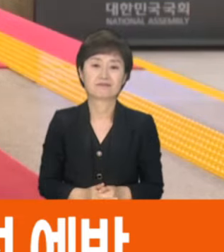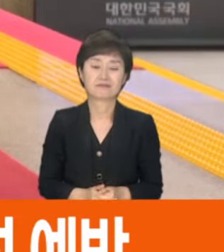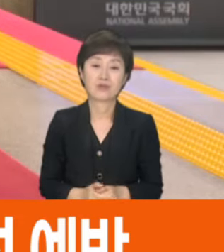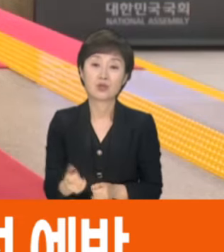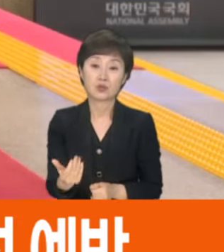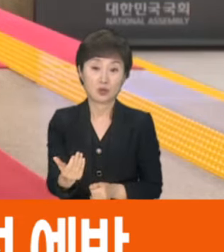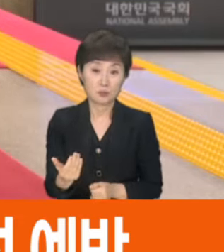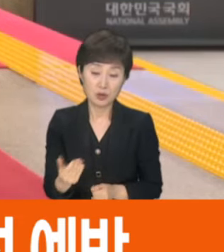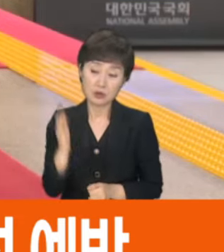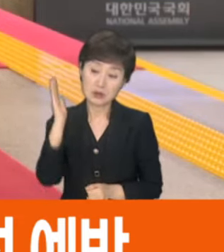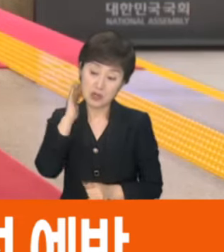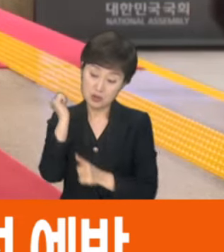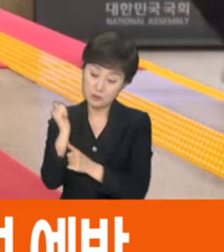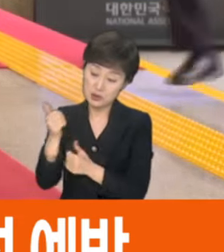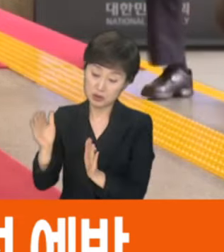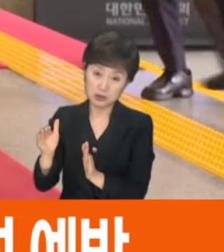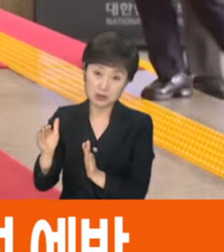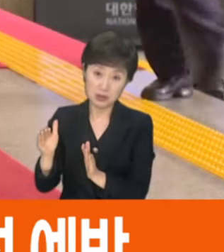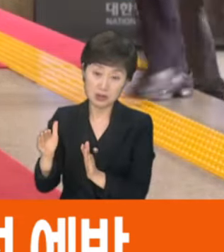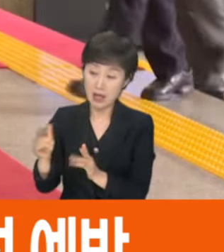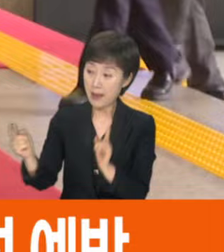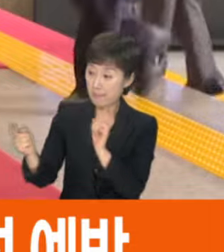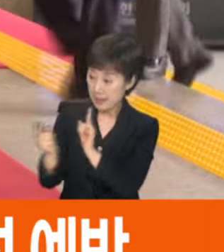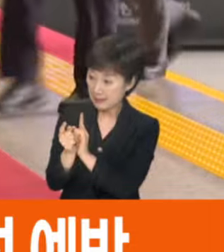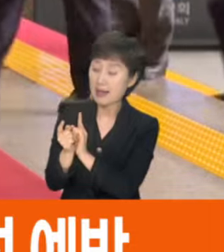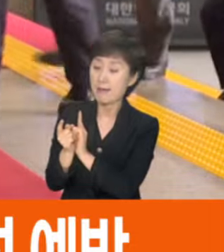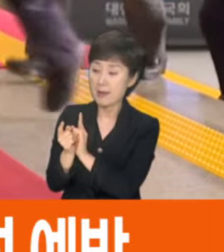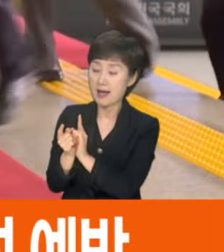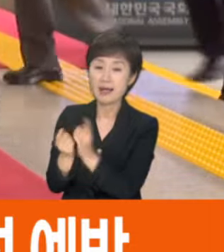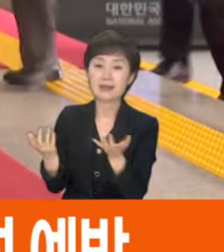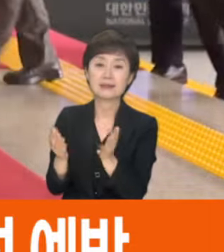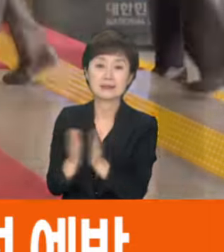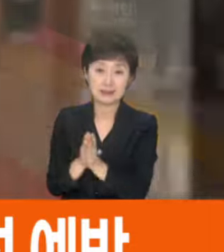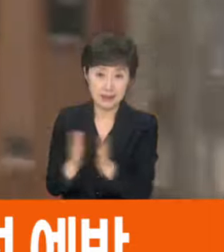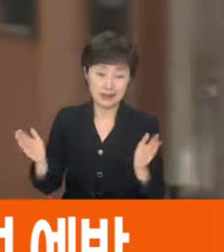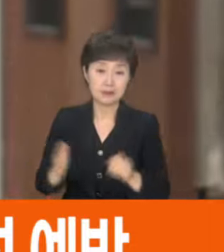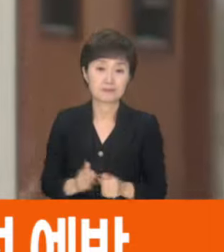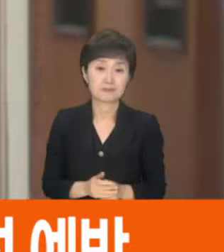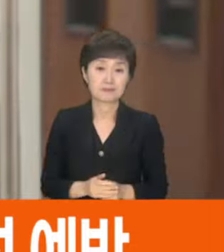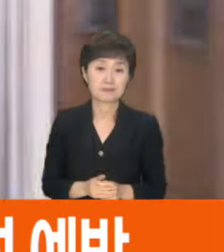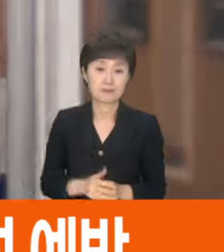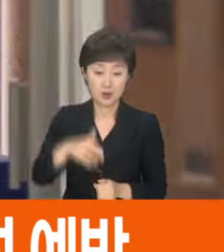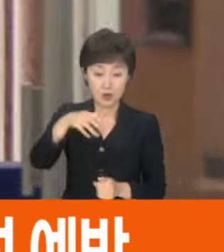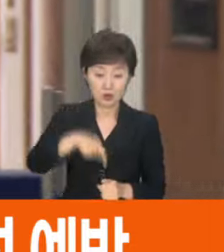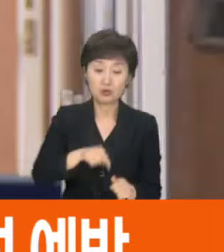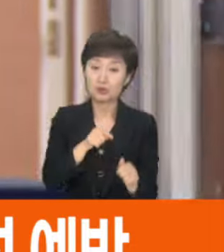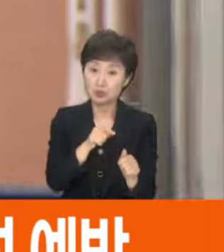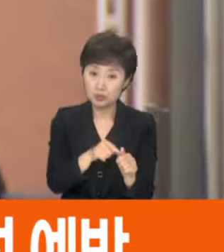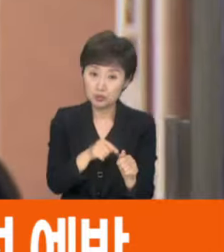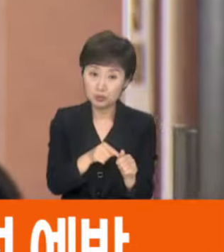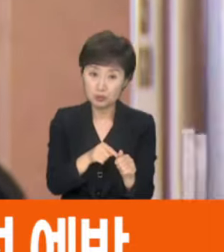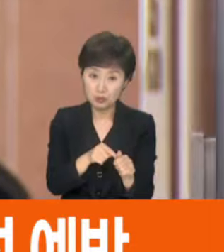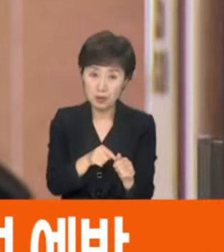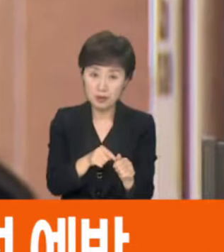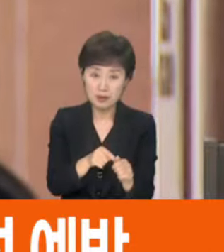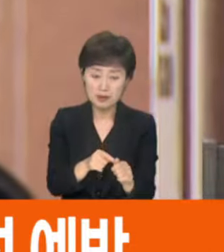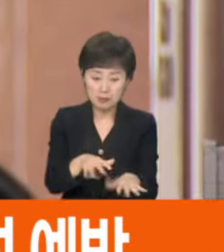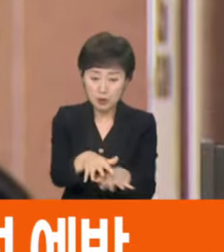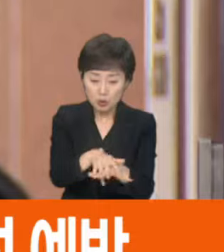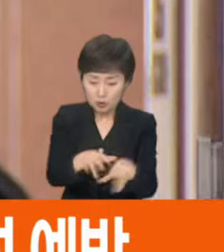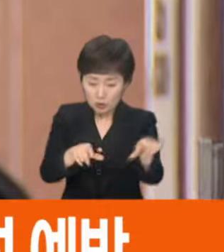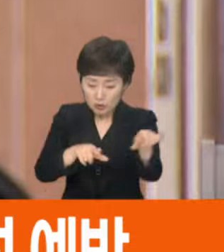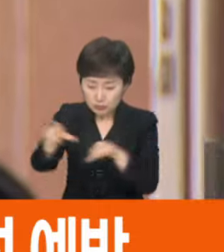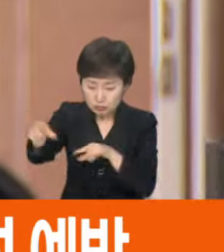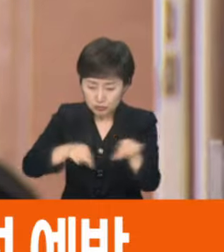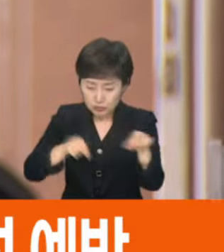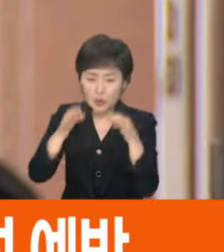전 대통령실 홍철호 정무수석을 접견하며 첫 일정을 시작했습니다. 추 원내대표는 구인 작업에 주력할